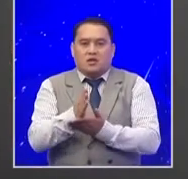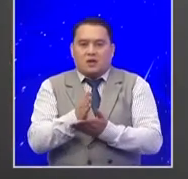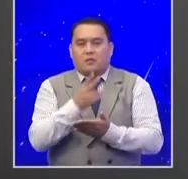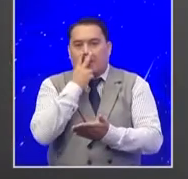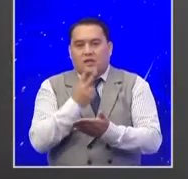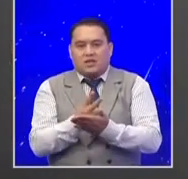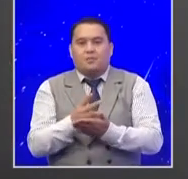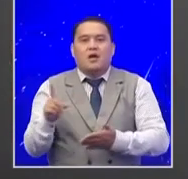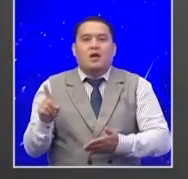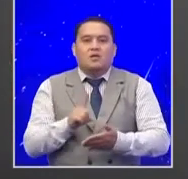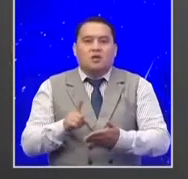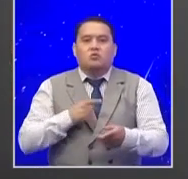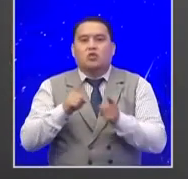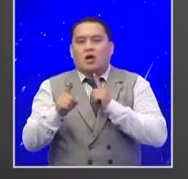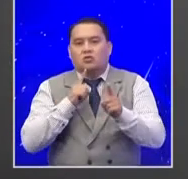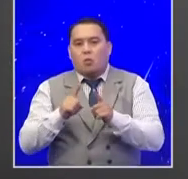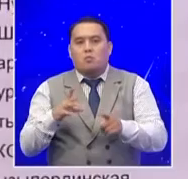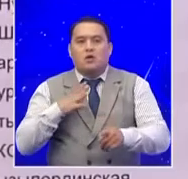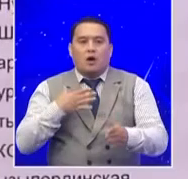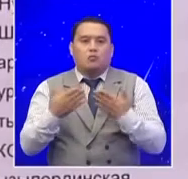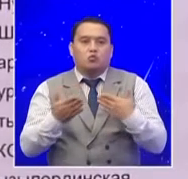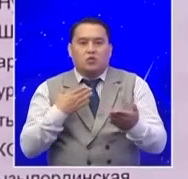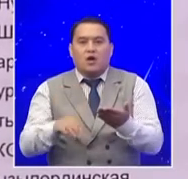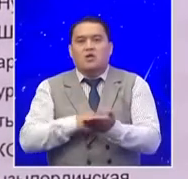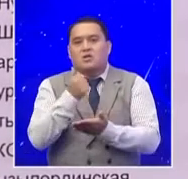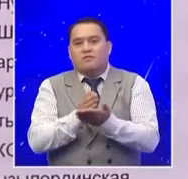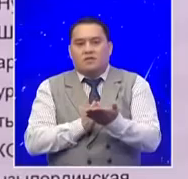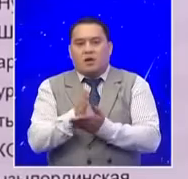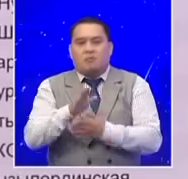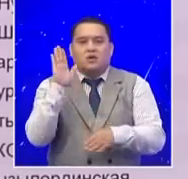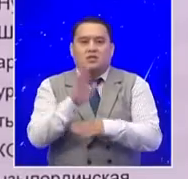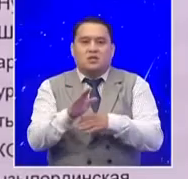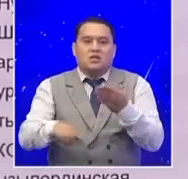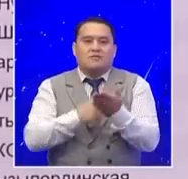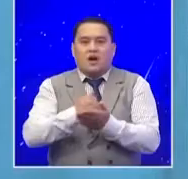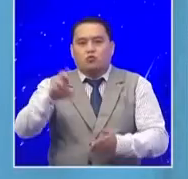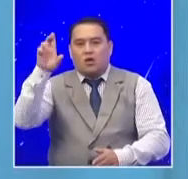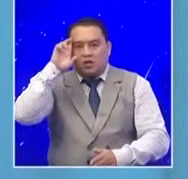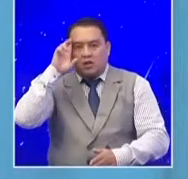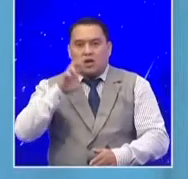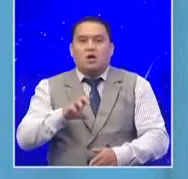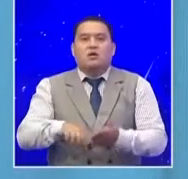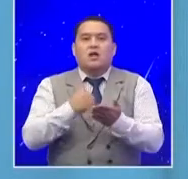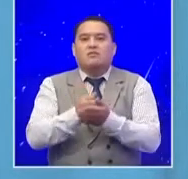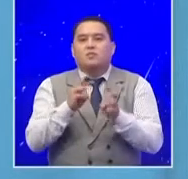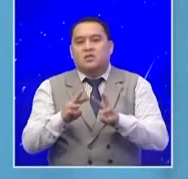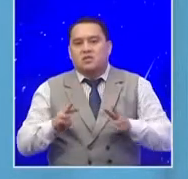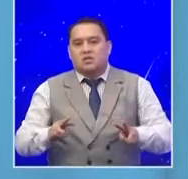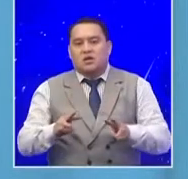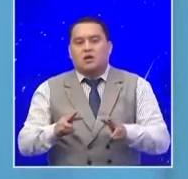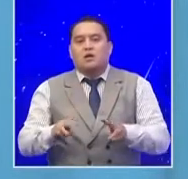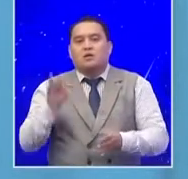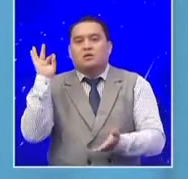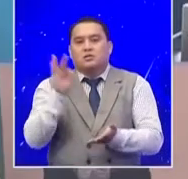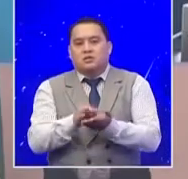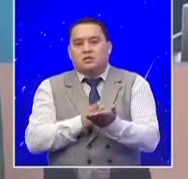приоритетным показателям. В ходе заседания были обсуждены и основные направления послания главы государства. Как отметил Аскар Мамин, приоритетной